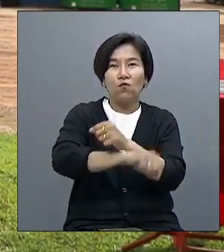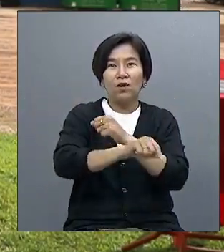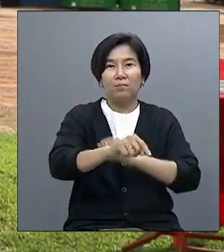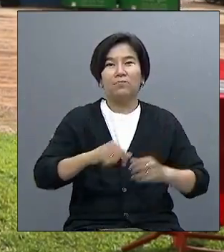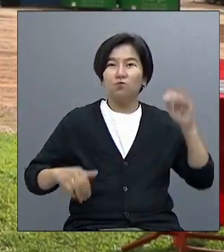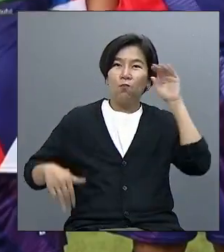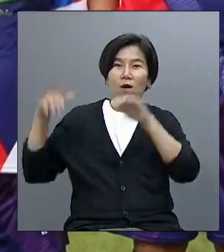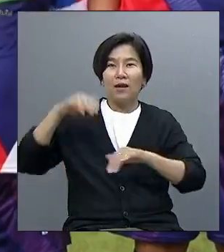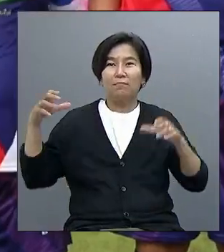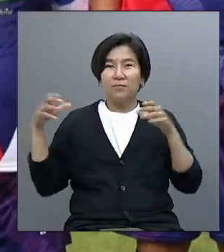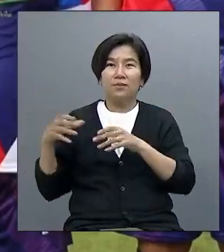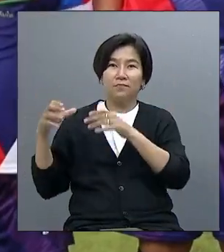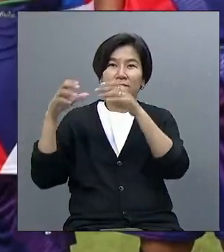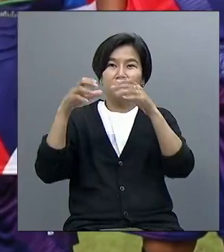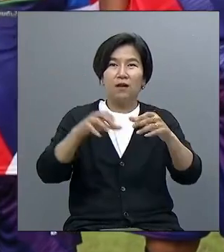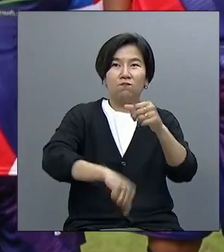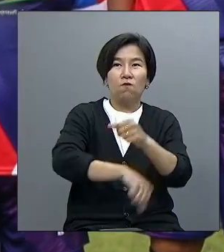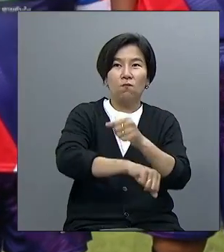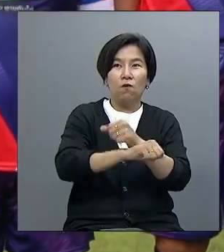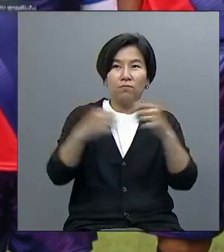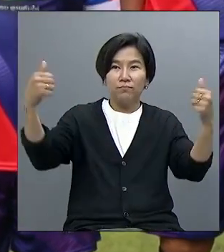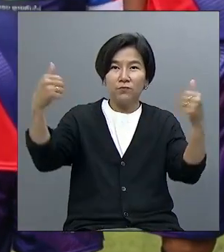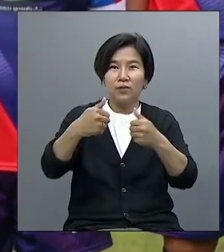the River ไปร่วมเตะฟุตบอลกระชับมิตรกันในนาม